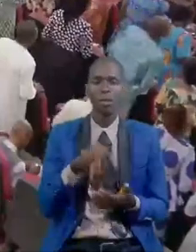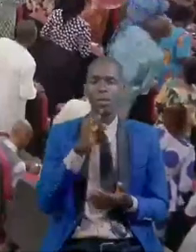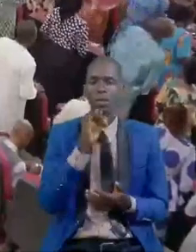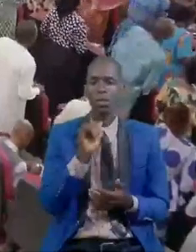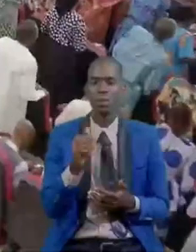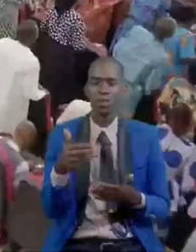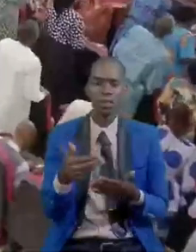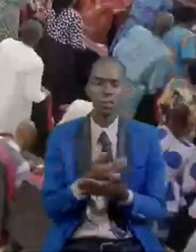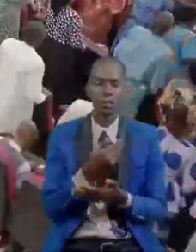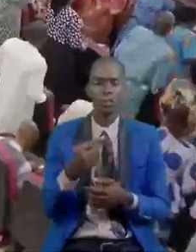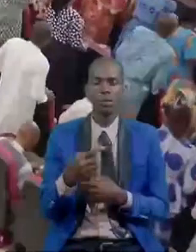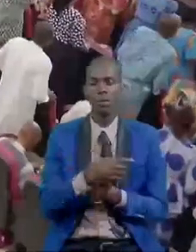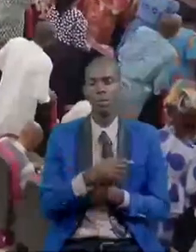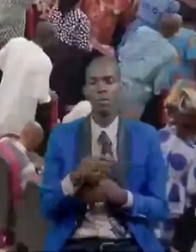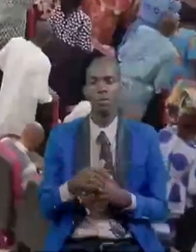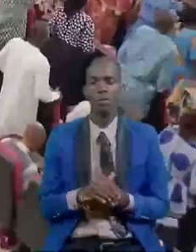Voici un nouveau jour.